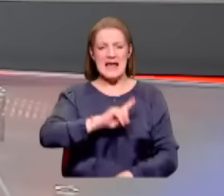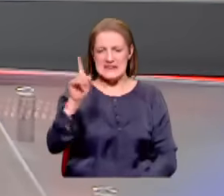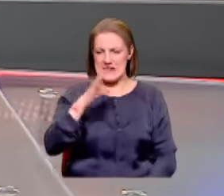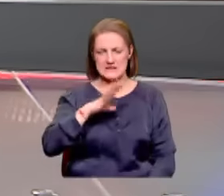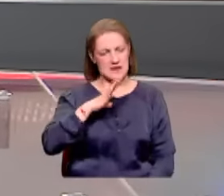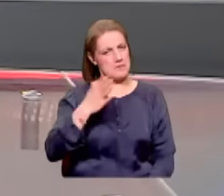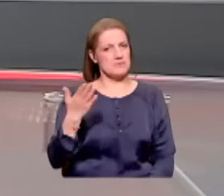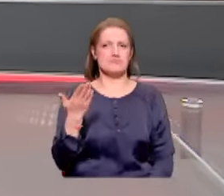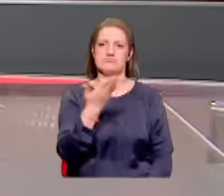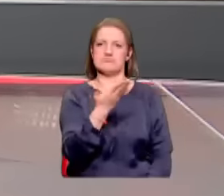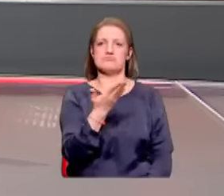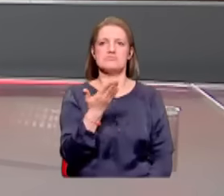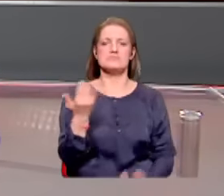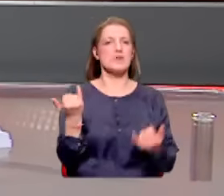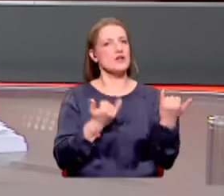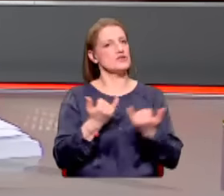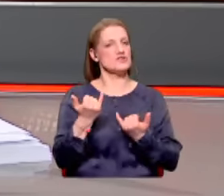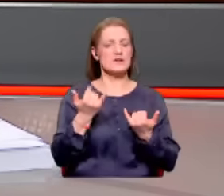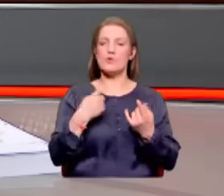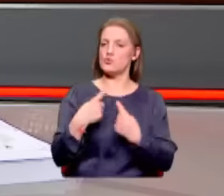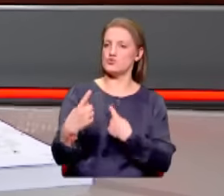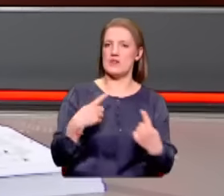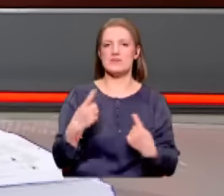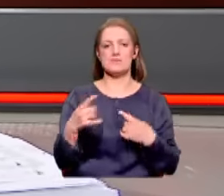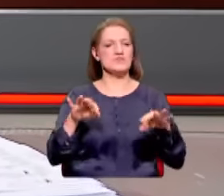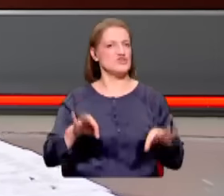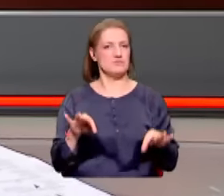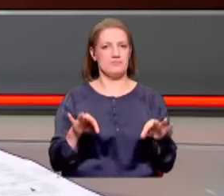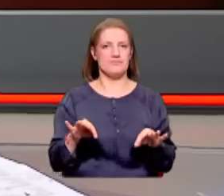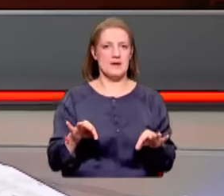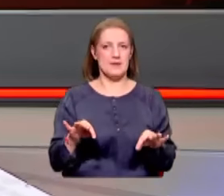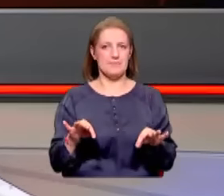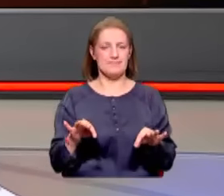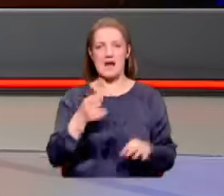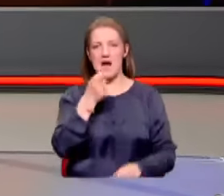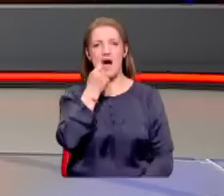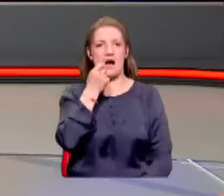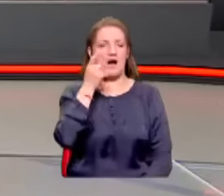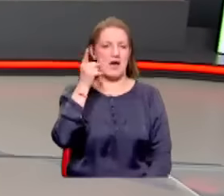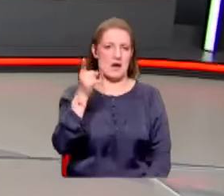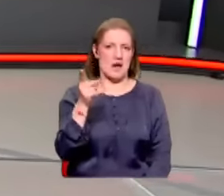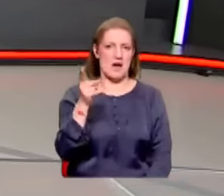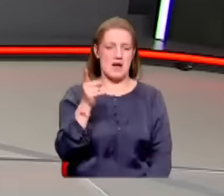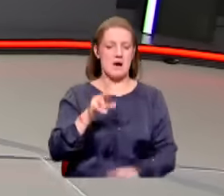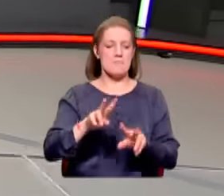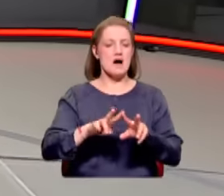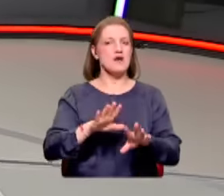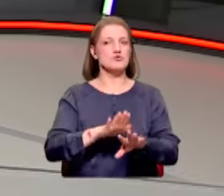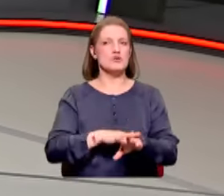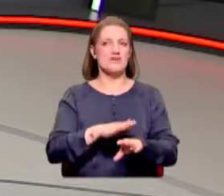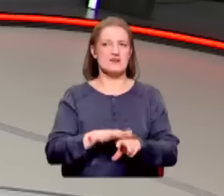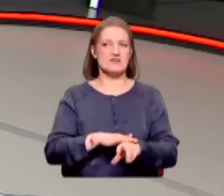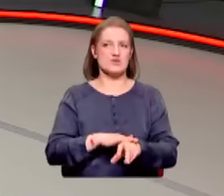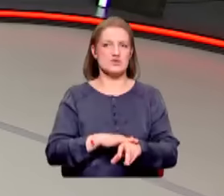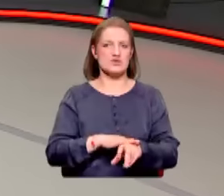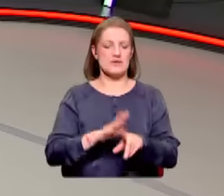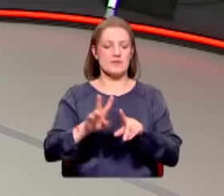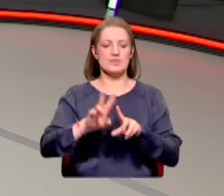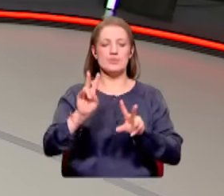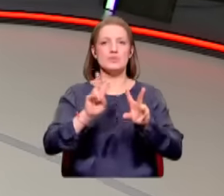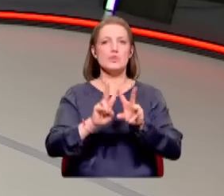etsin. Konuşalım. Şimdi geldik Ankara'ya gidiyoruz. Mansur Yavaş Now